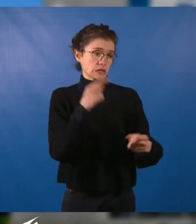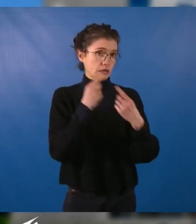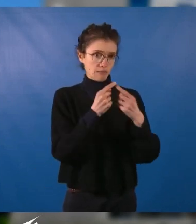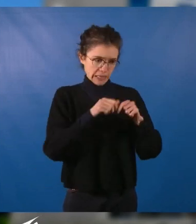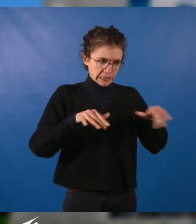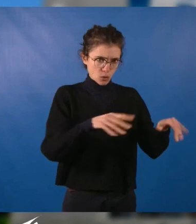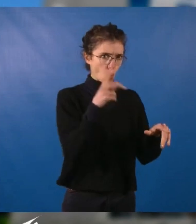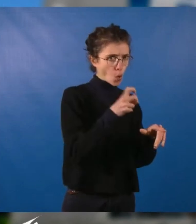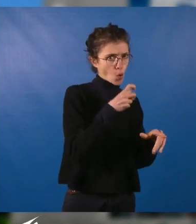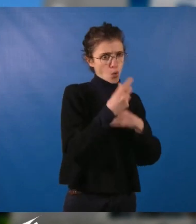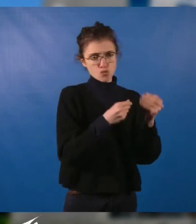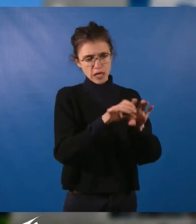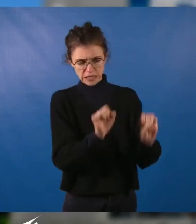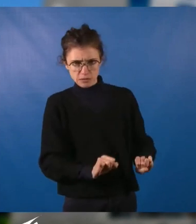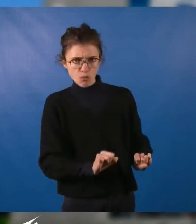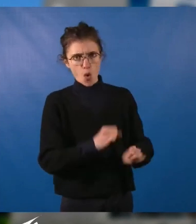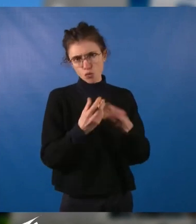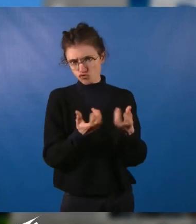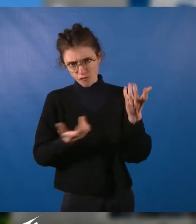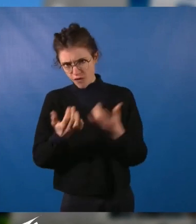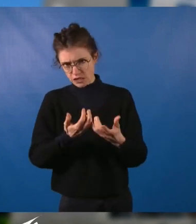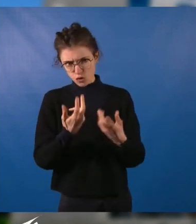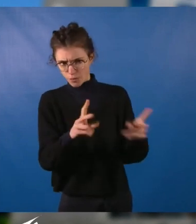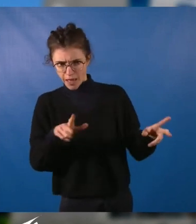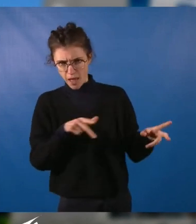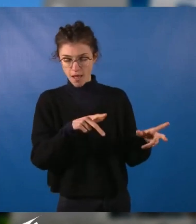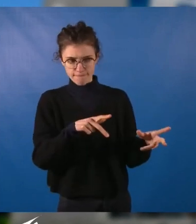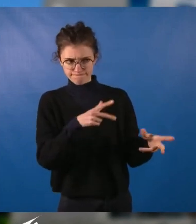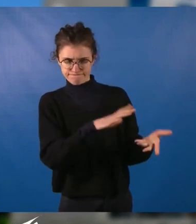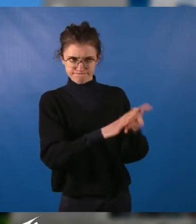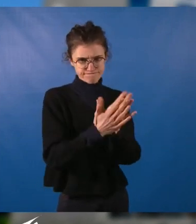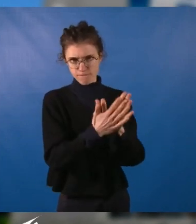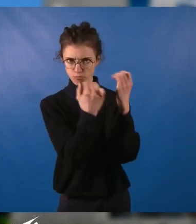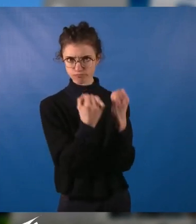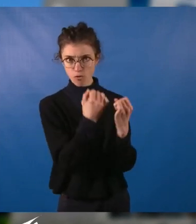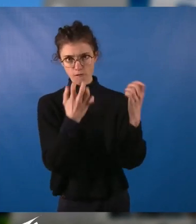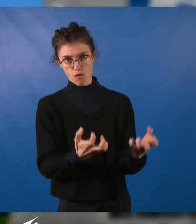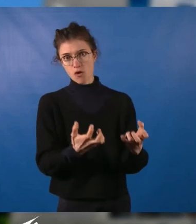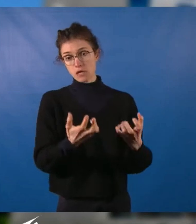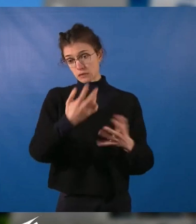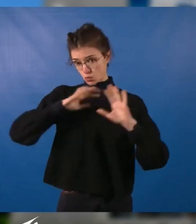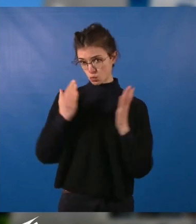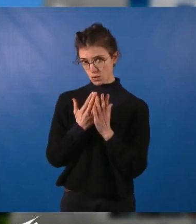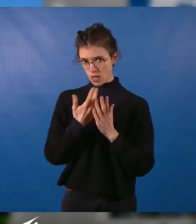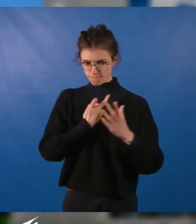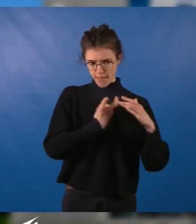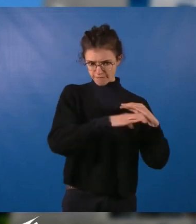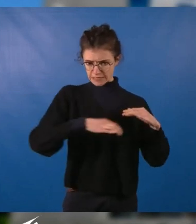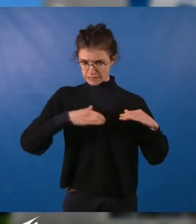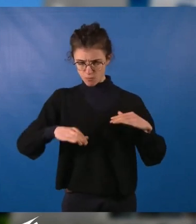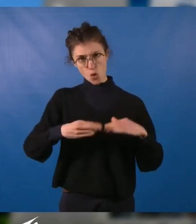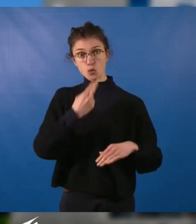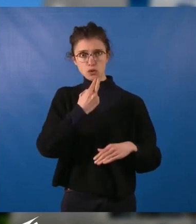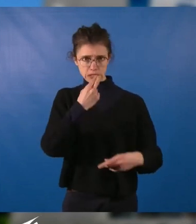de chauffage urbain. Ce sont là, j'en suis persuadé, des exemples d'investissements utiles rendus possibles par nos ambitions pour